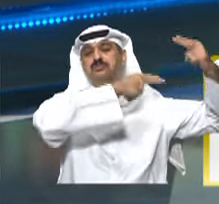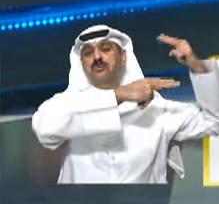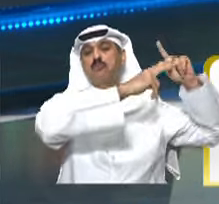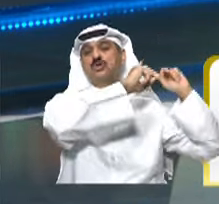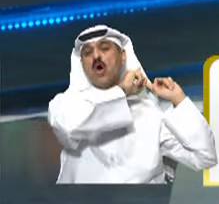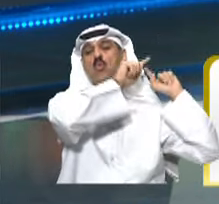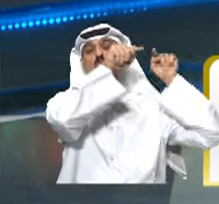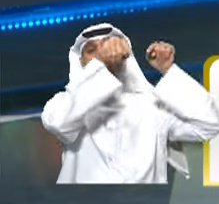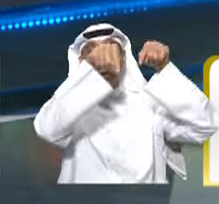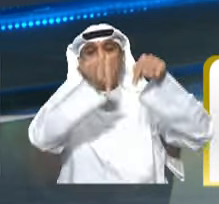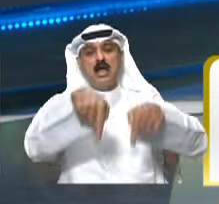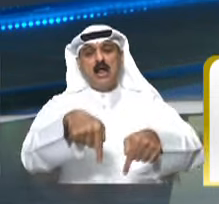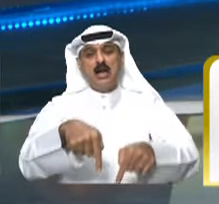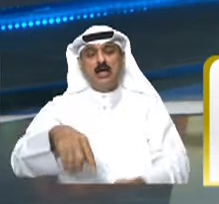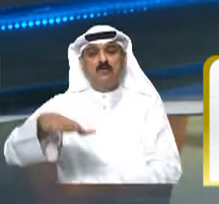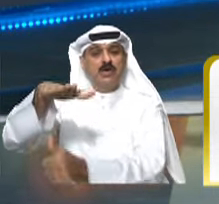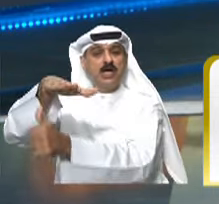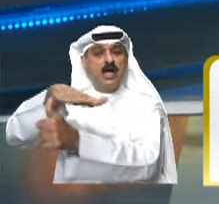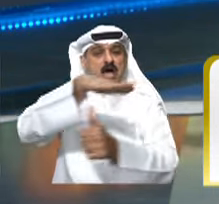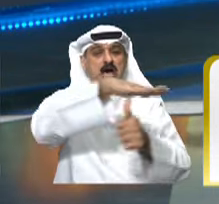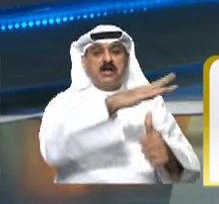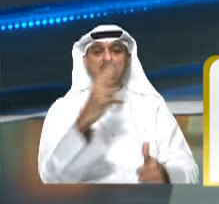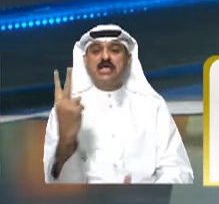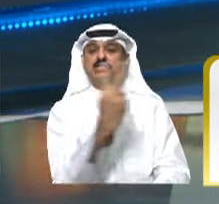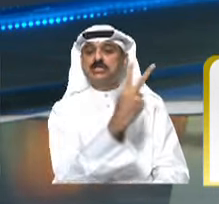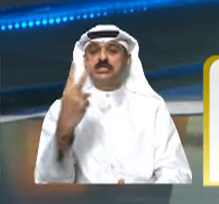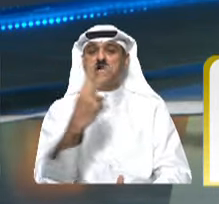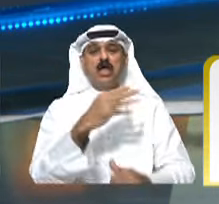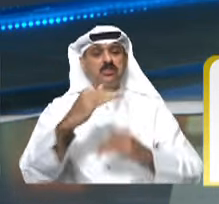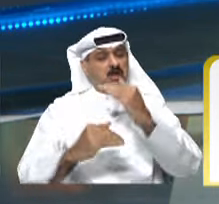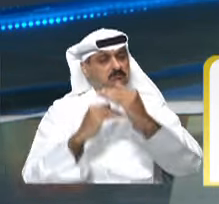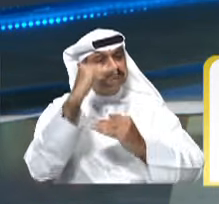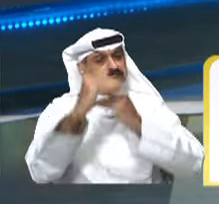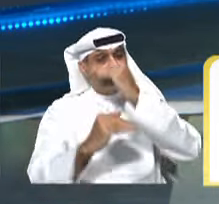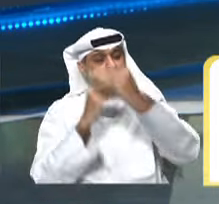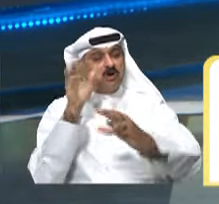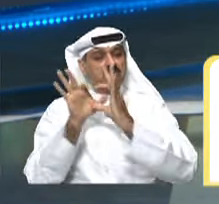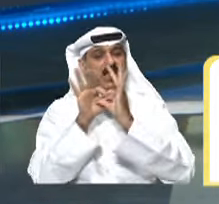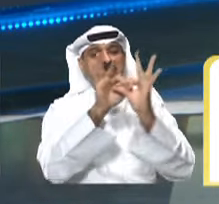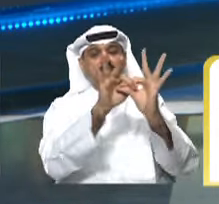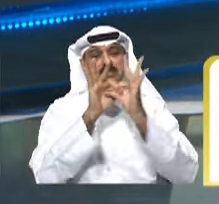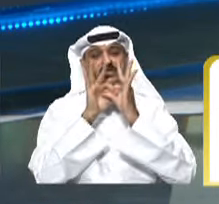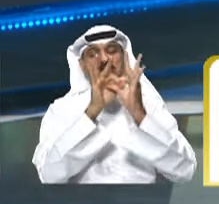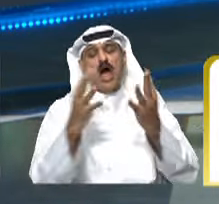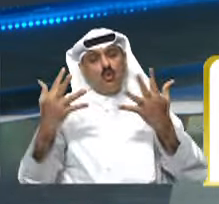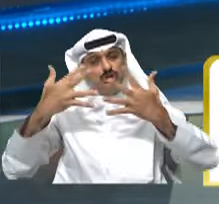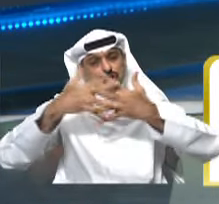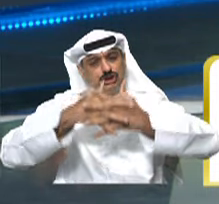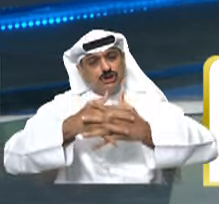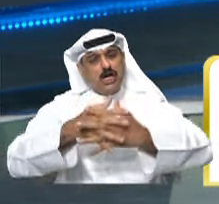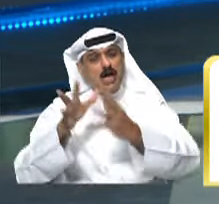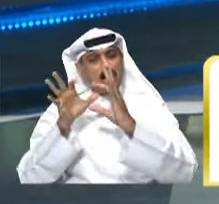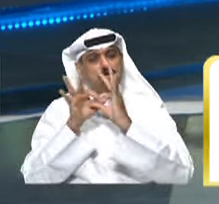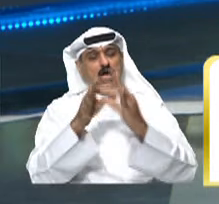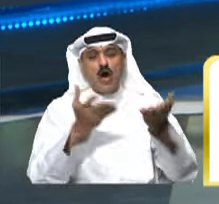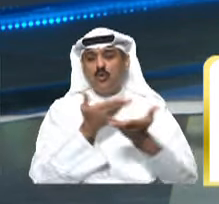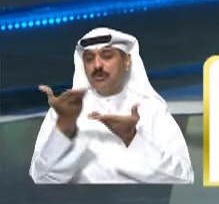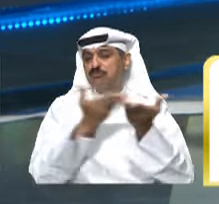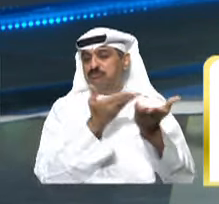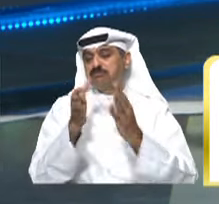وسط حرص قيادتي البلدين الشقيقين على تطوير التعاون والشراكة الاستراتيجية والتنسيق المشترك في المحافل